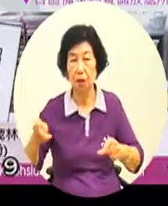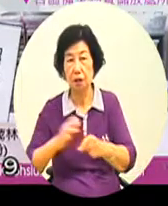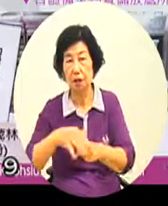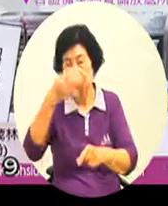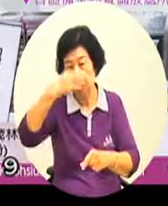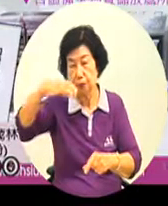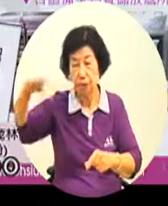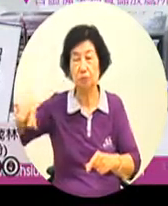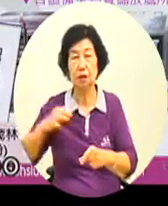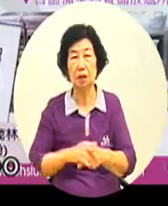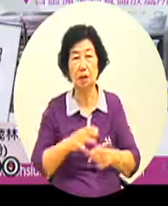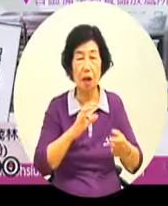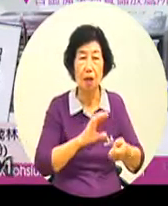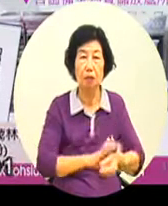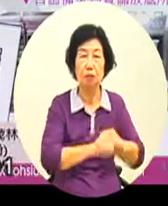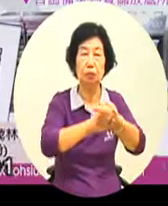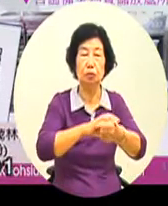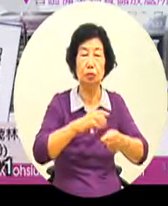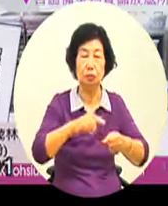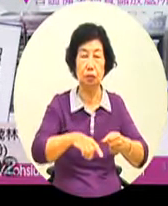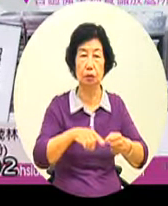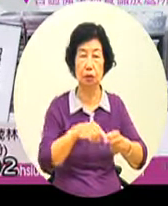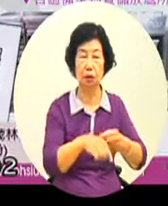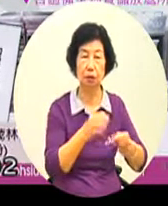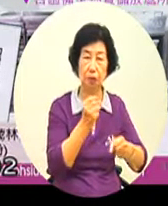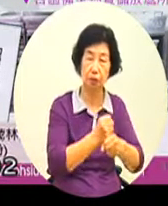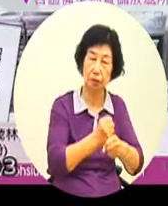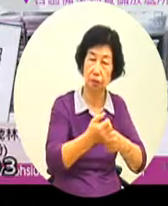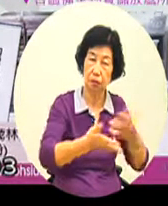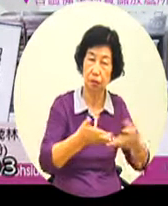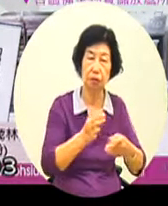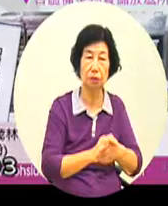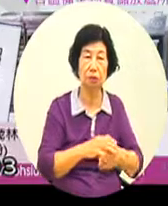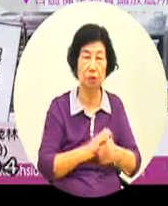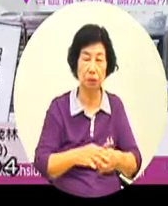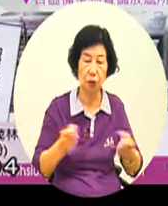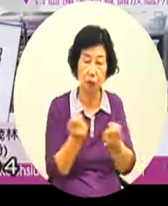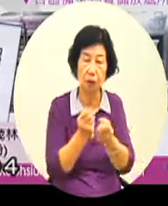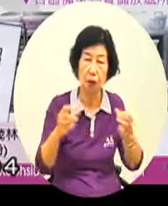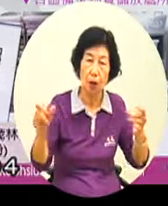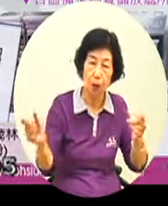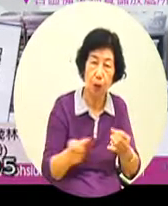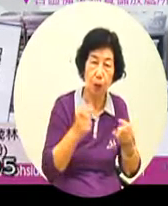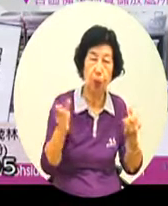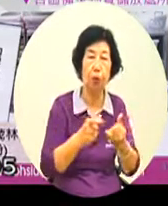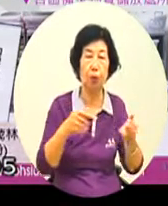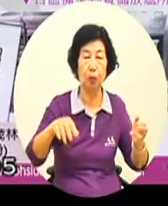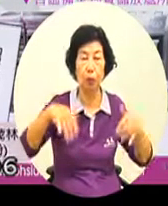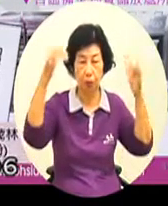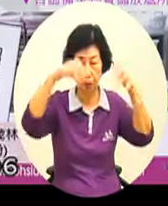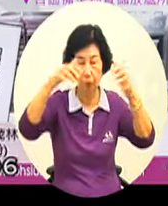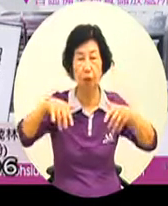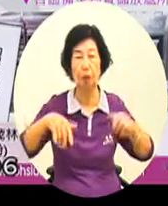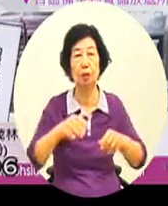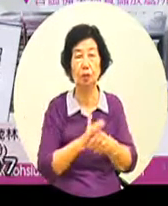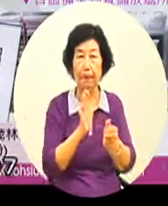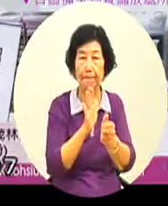任务，就是所谓天然灾害的一些相关平日的准备，以及灾害发生的一些相关的一些措施。那还